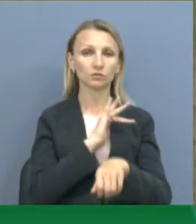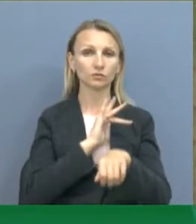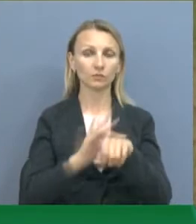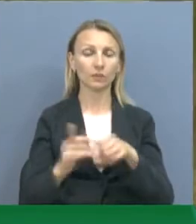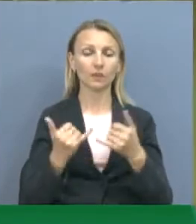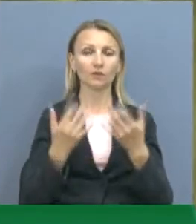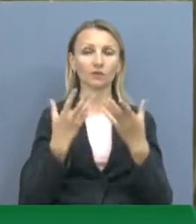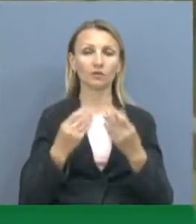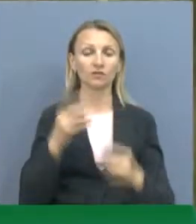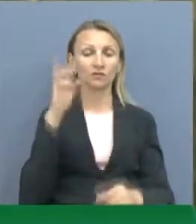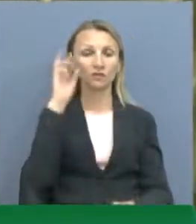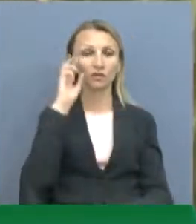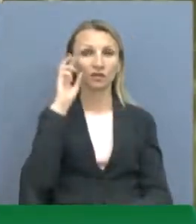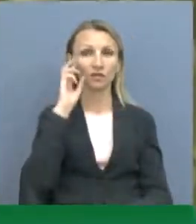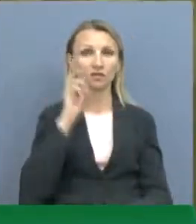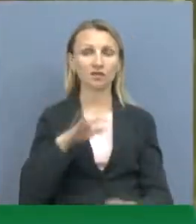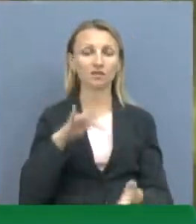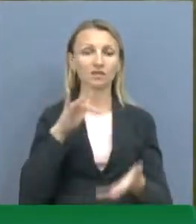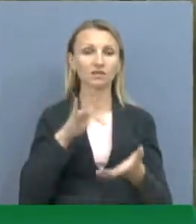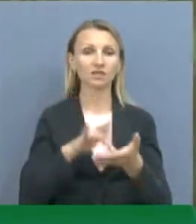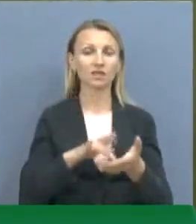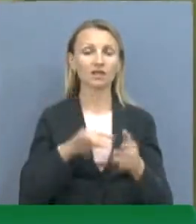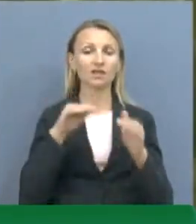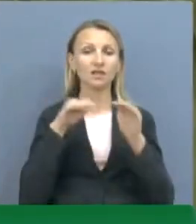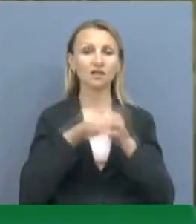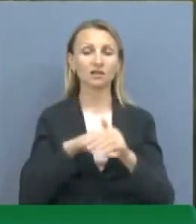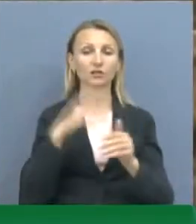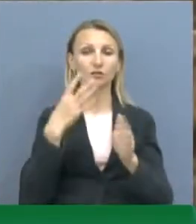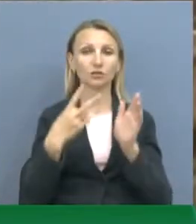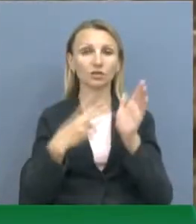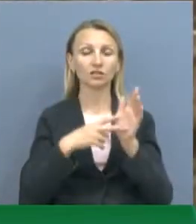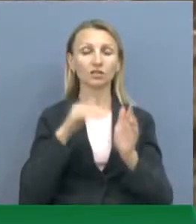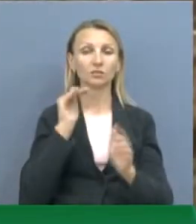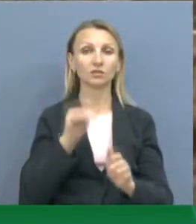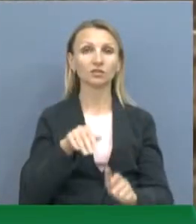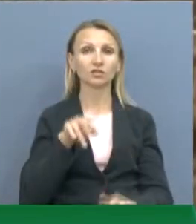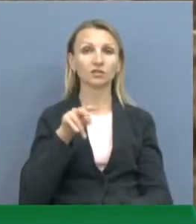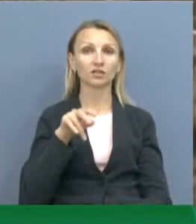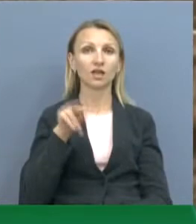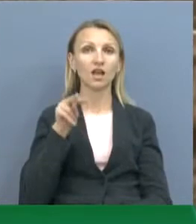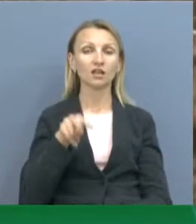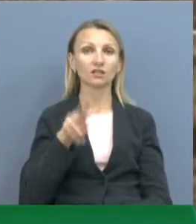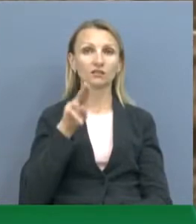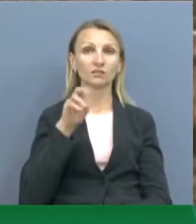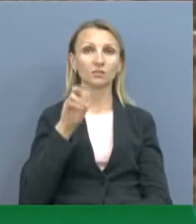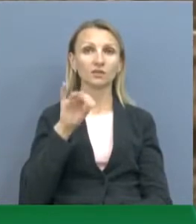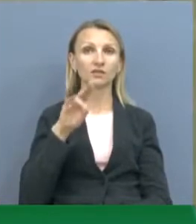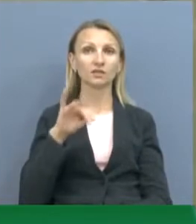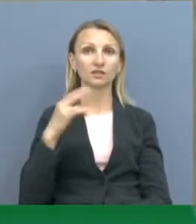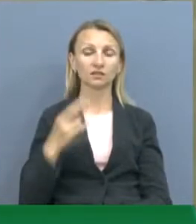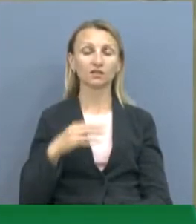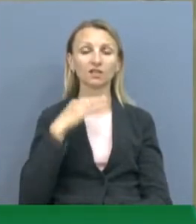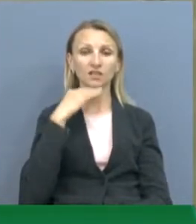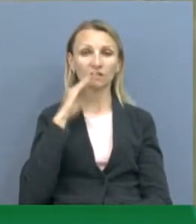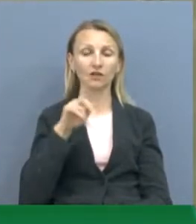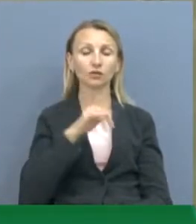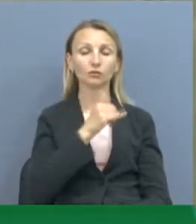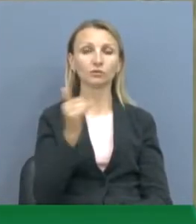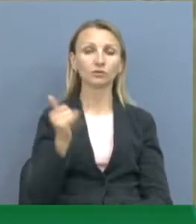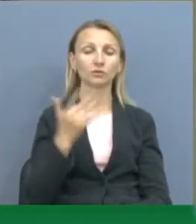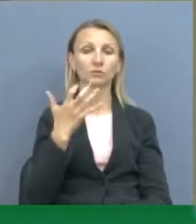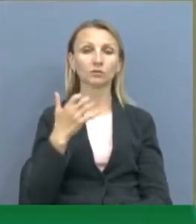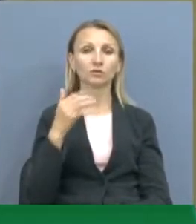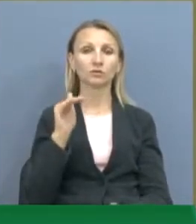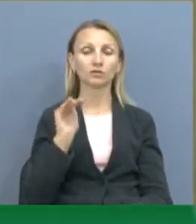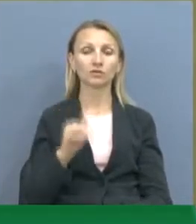день в стране на центральном складе имеется 47 тысяч литров пестицидов. Их хватит, чтобы обработать 525